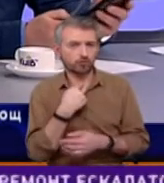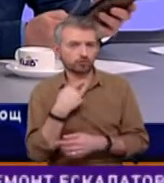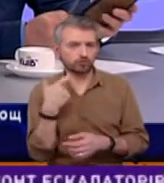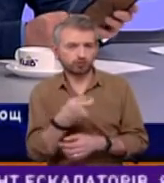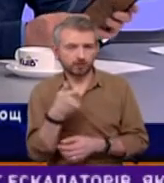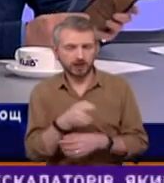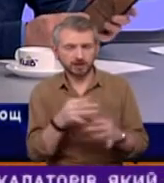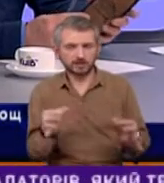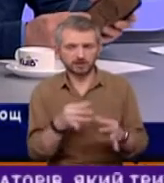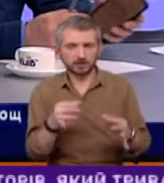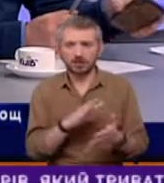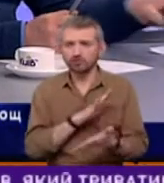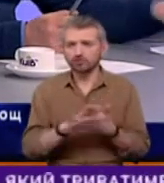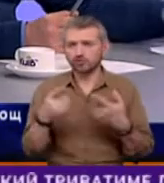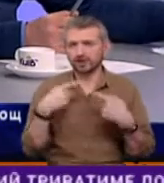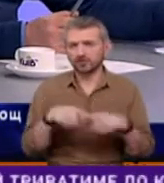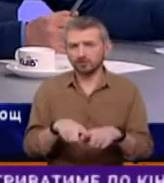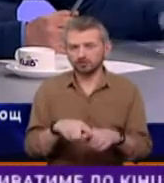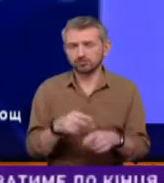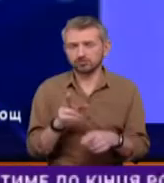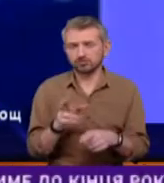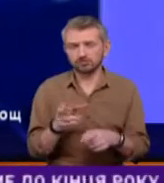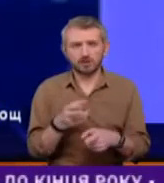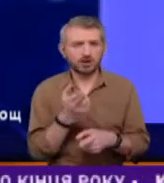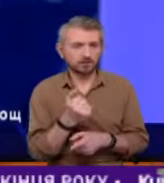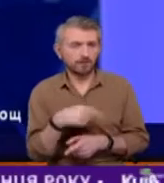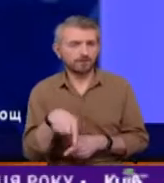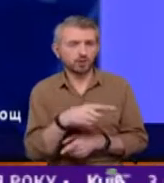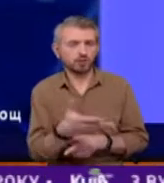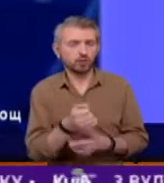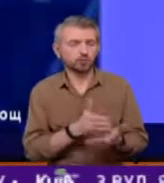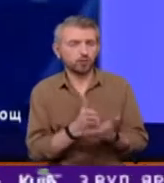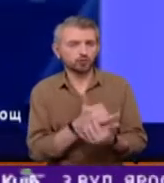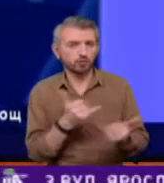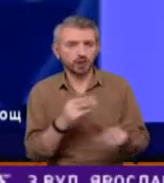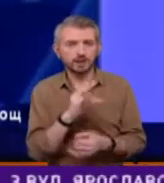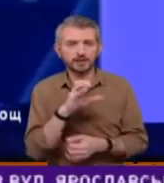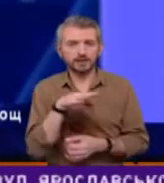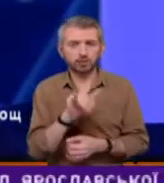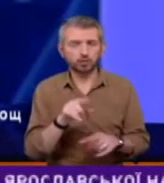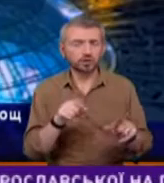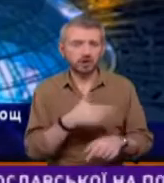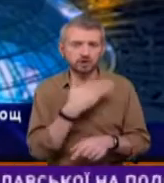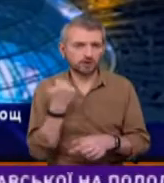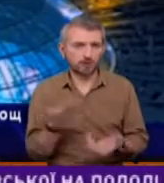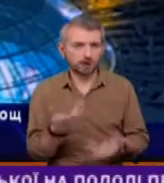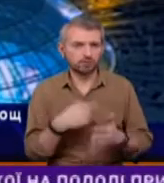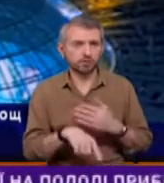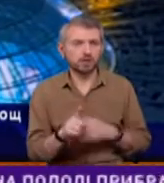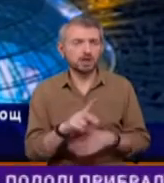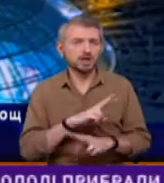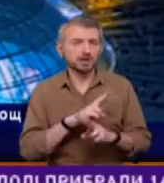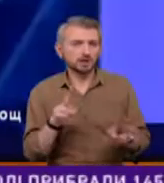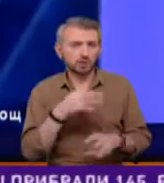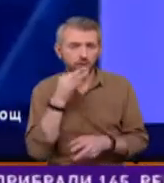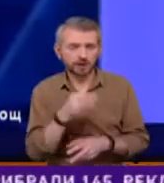ніяких... Чисто технічний просто як оператор. Да. Ну, вони беруть послуги. НСТУ теж немає, бо ніхто